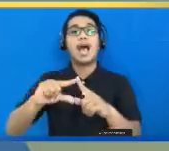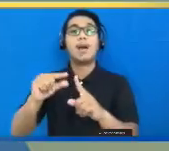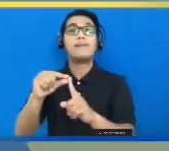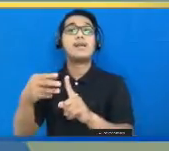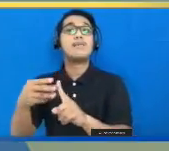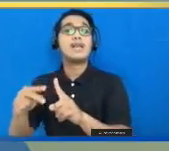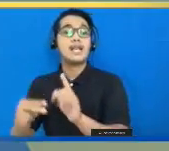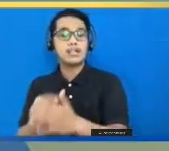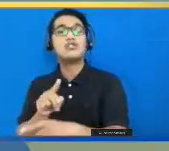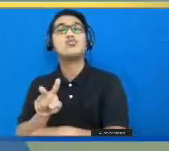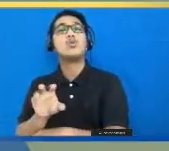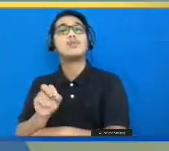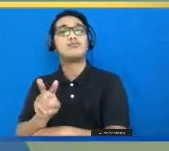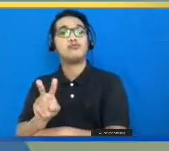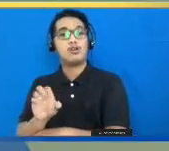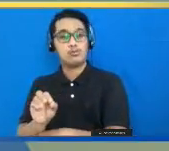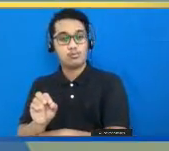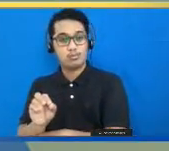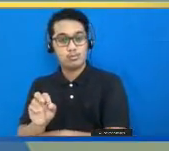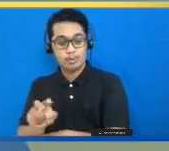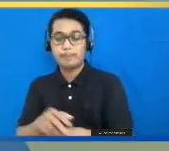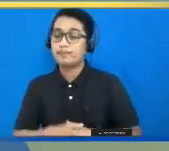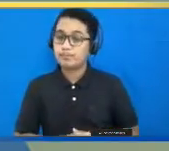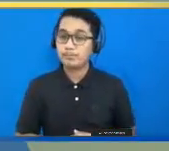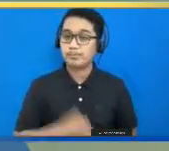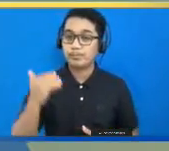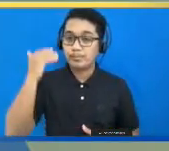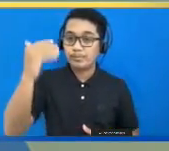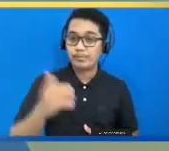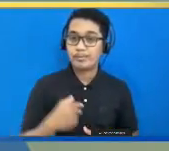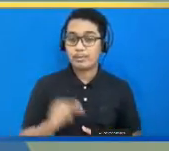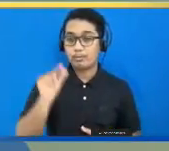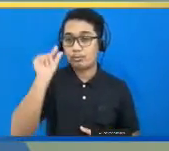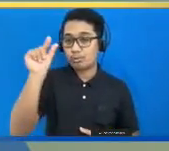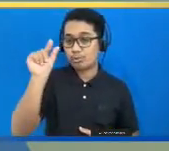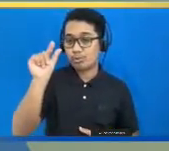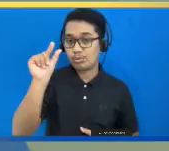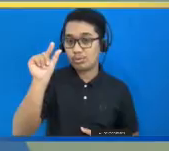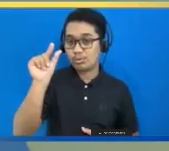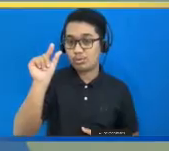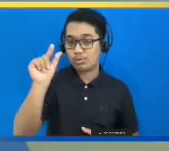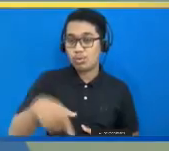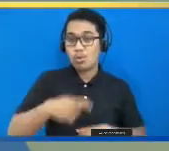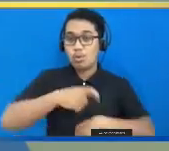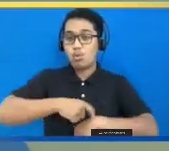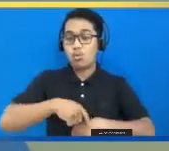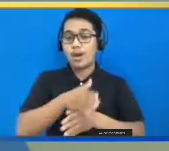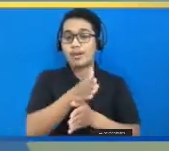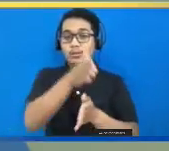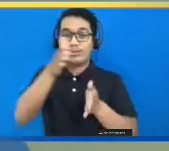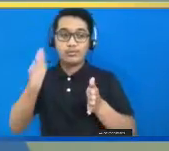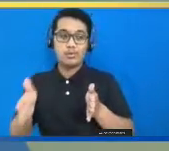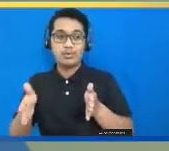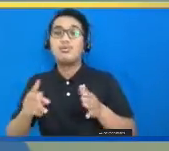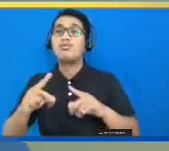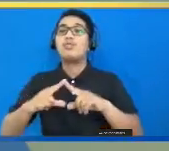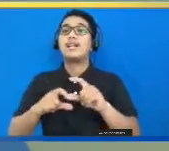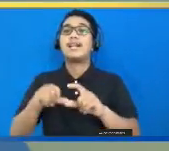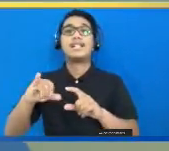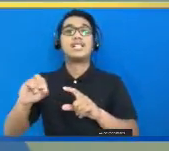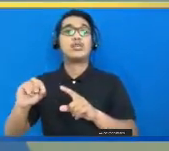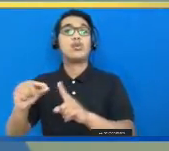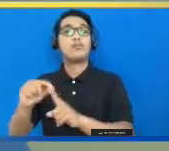2022 tadi dan selanjutnya dalam rangka menjangkau menengah rasio perpajakan